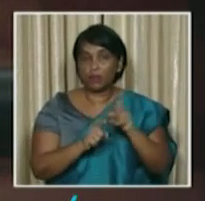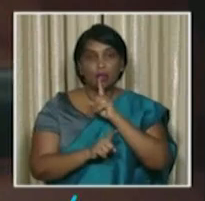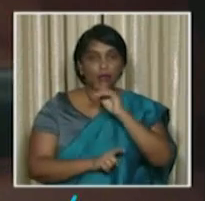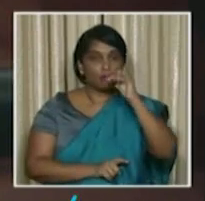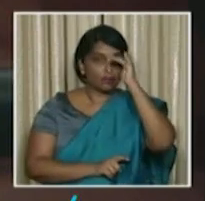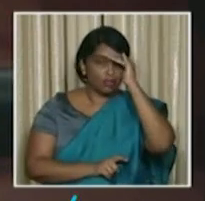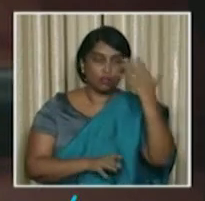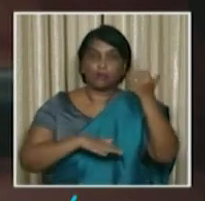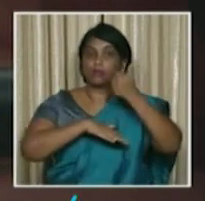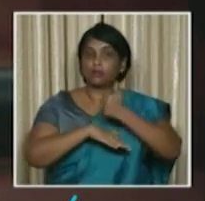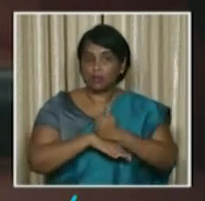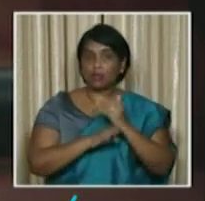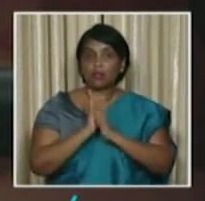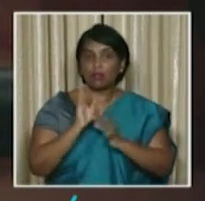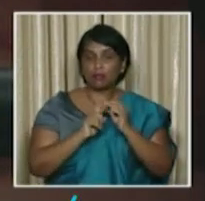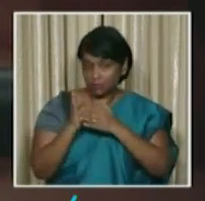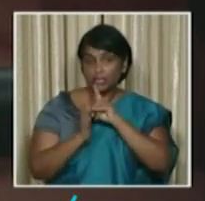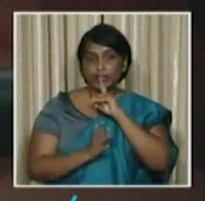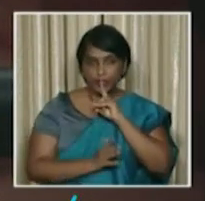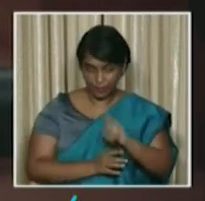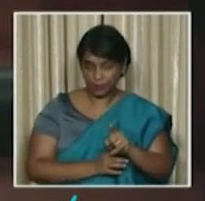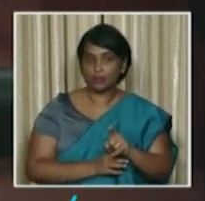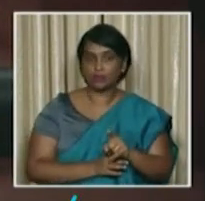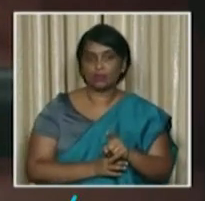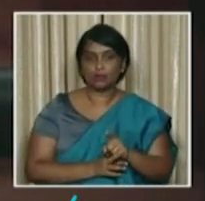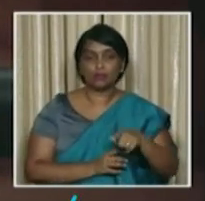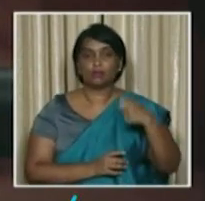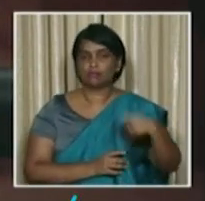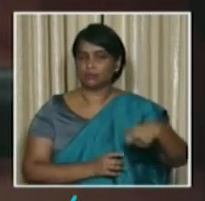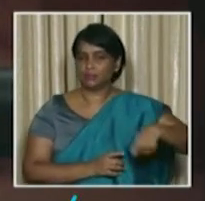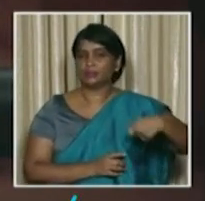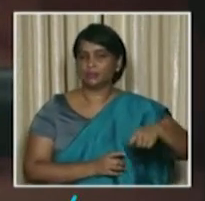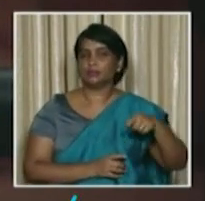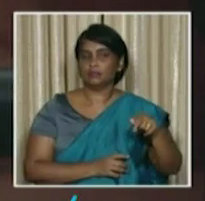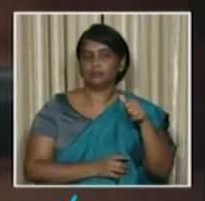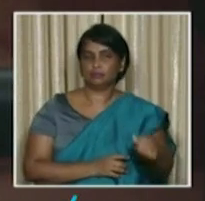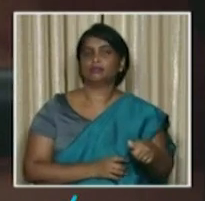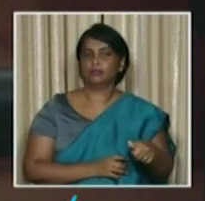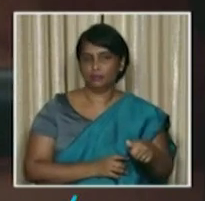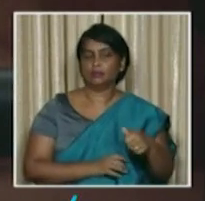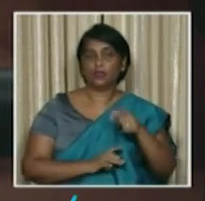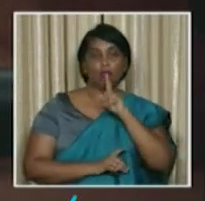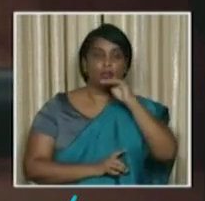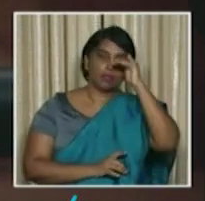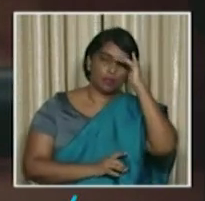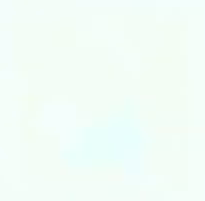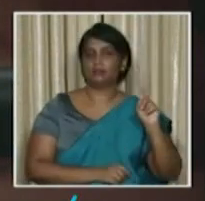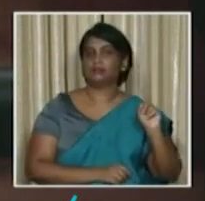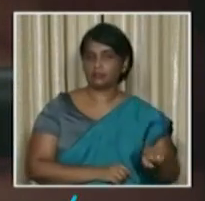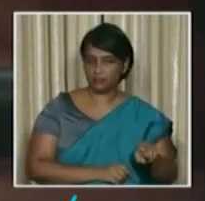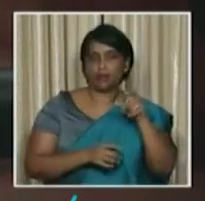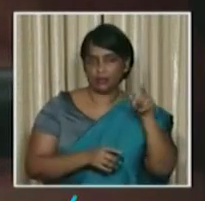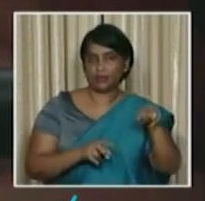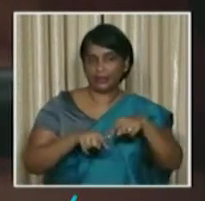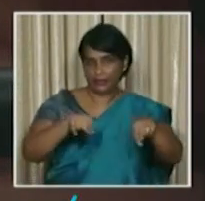korea go mulasunur de mantri wera gi awadani yom kurun lebu hut bedum sinu na ada kirima katana e korea o mulasunur de mantri wera wising ho ana kurun lebu liti hebe